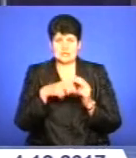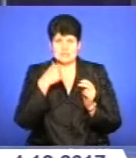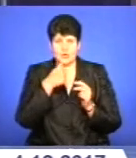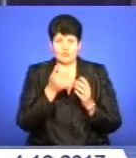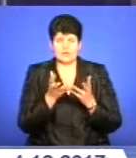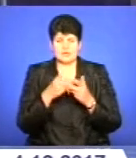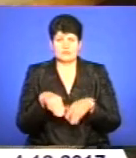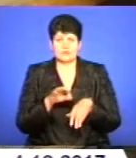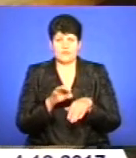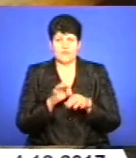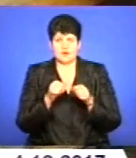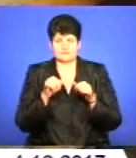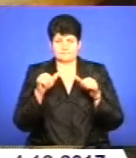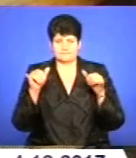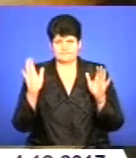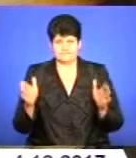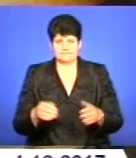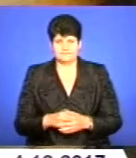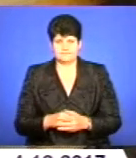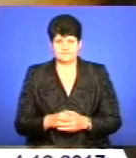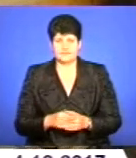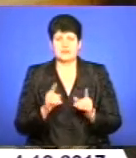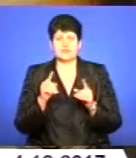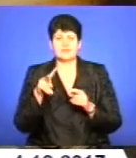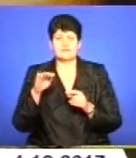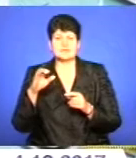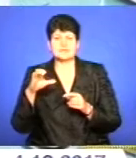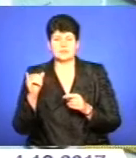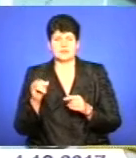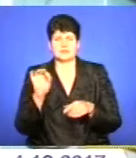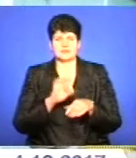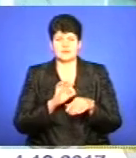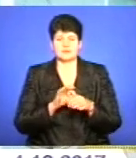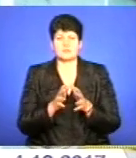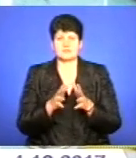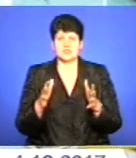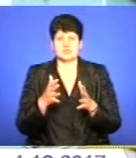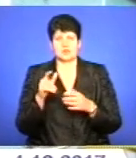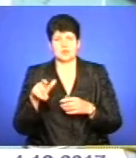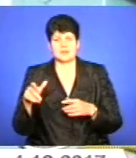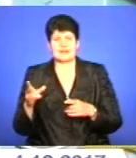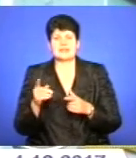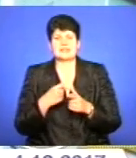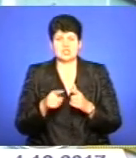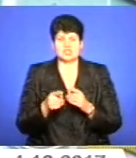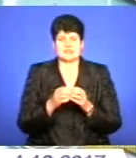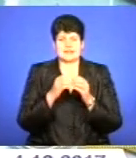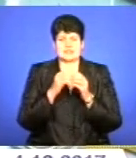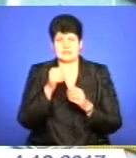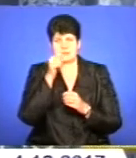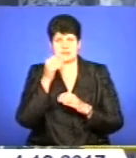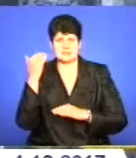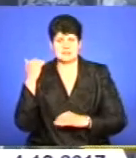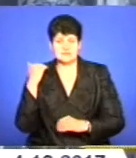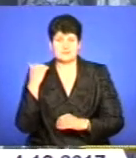інфікованих зросте. Лише у листопаді на Тернопільщині на кір захворіло більше людей, аніж за попередні 10 місяців. В